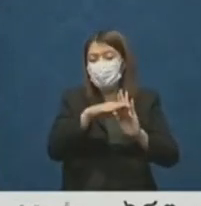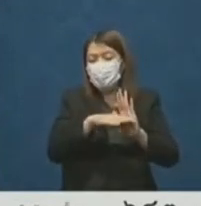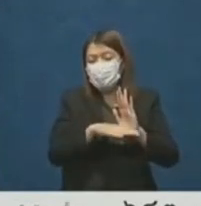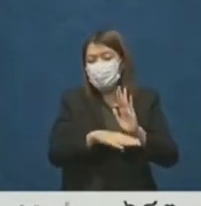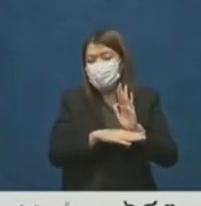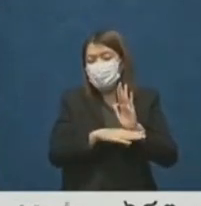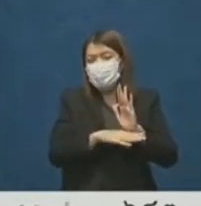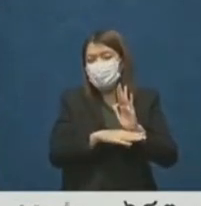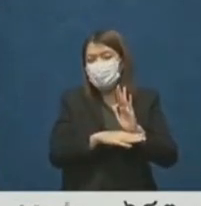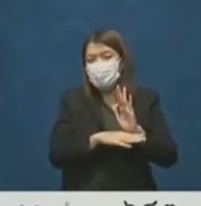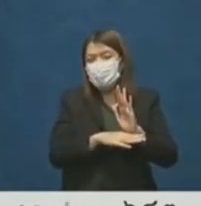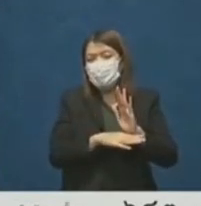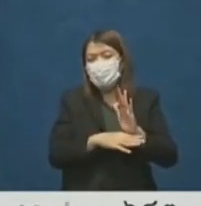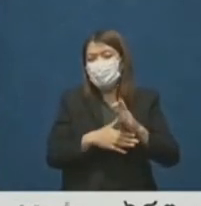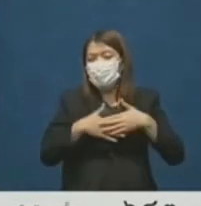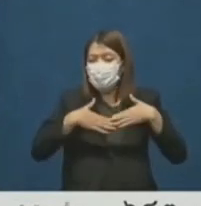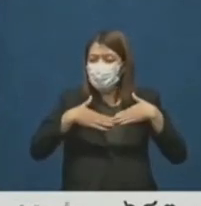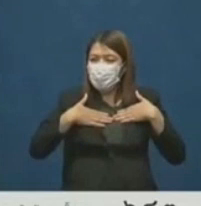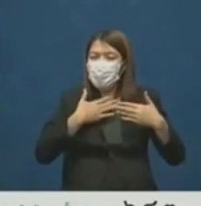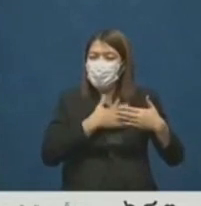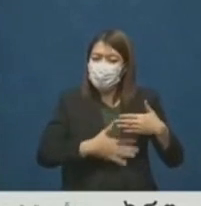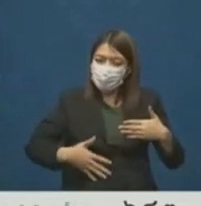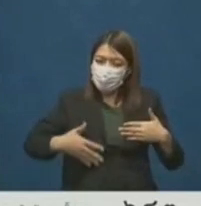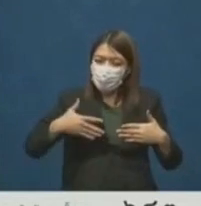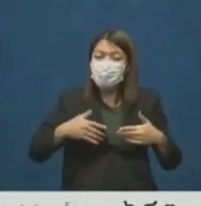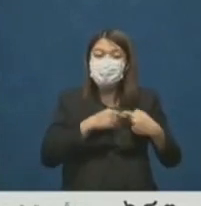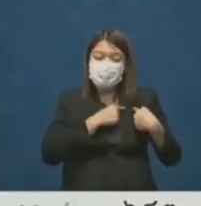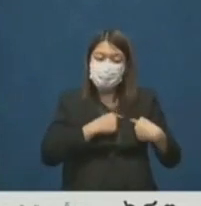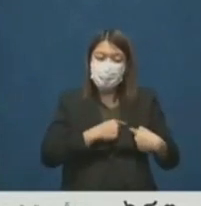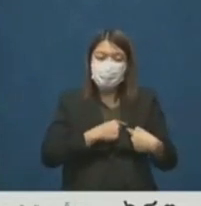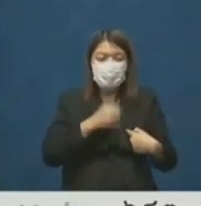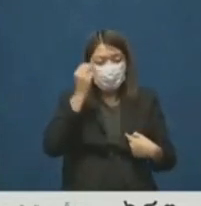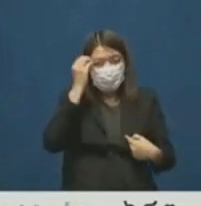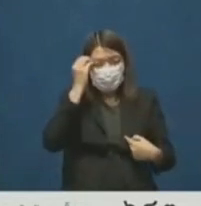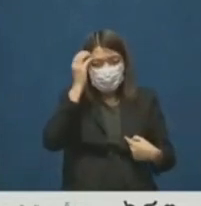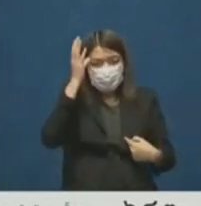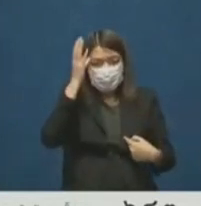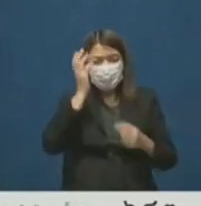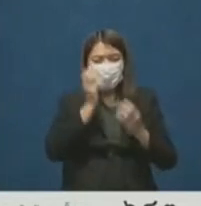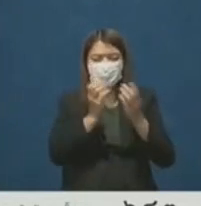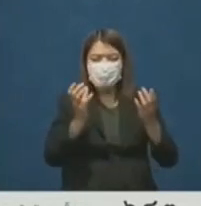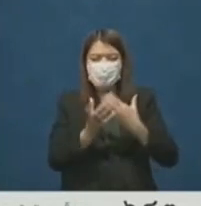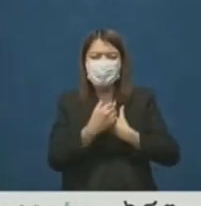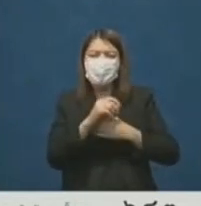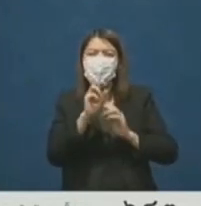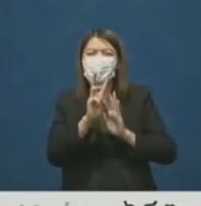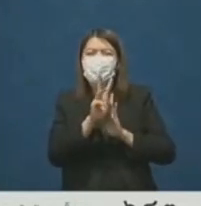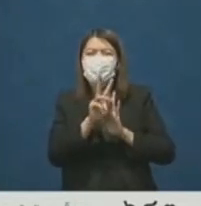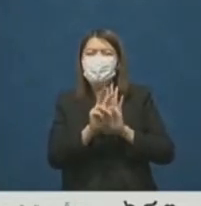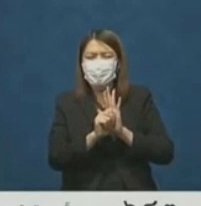พวกนี้เรื่องของมีความสมบูรณ์ทางร่างกายจิตใจสติปัญญามีคุณธรรม